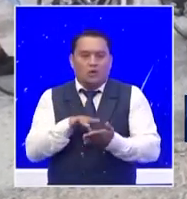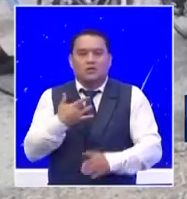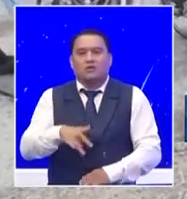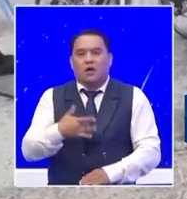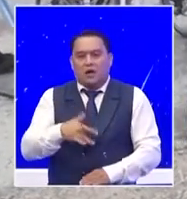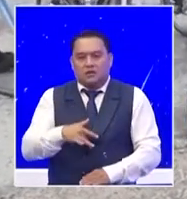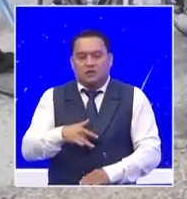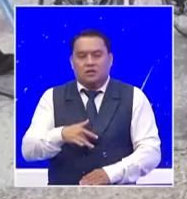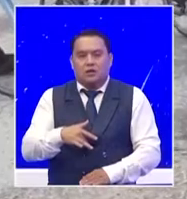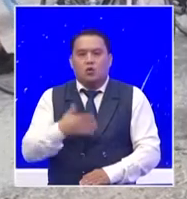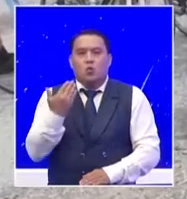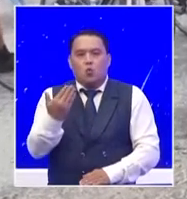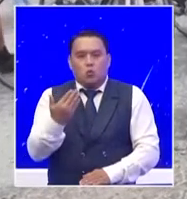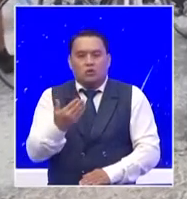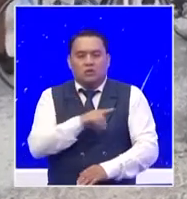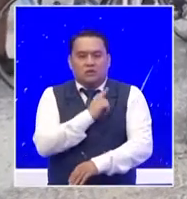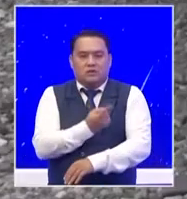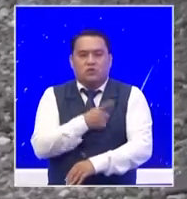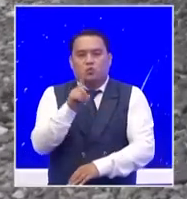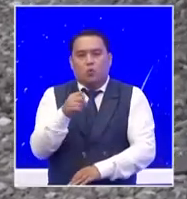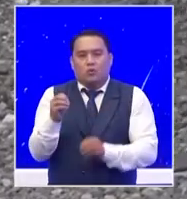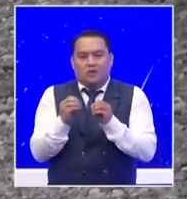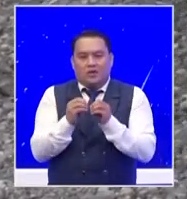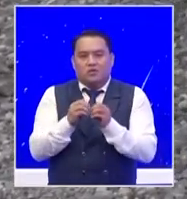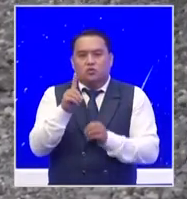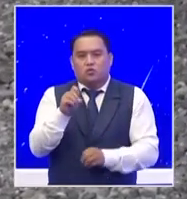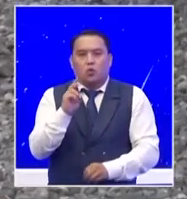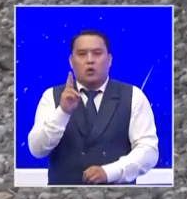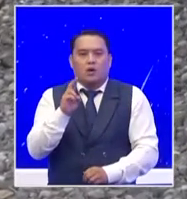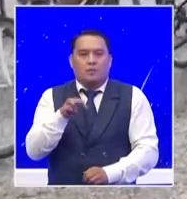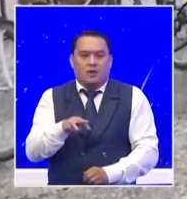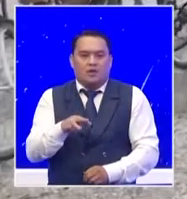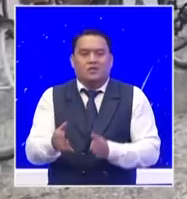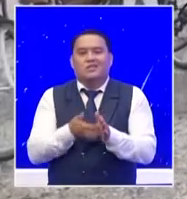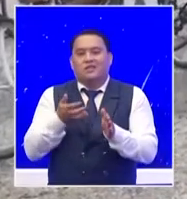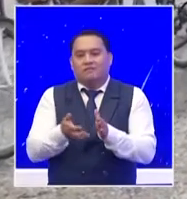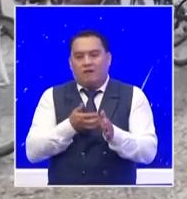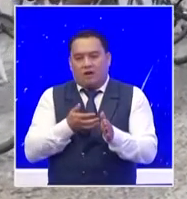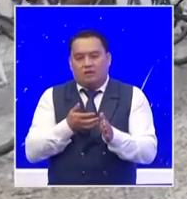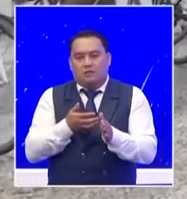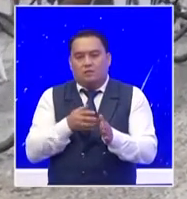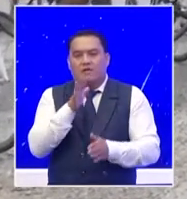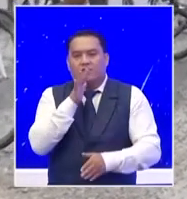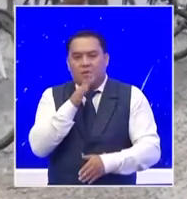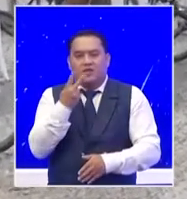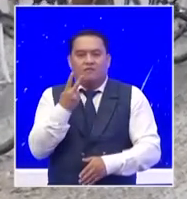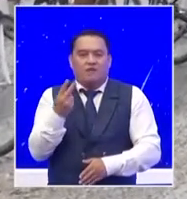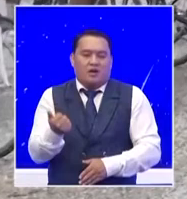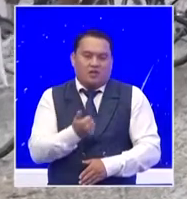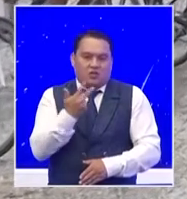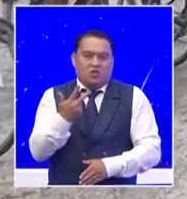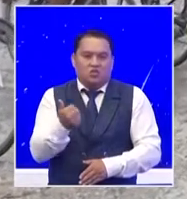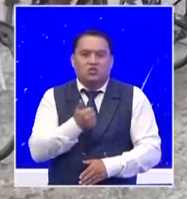юноши, у них максимальная нагрузка 110-100 километров. Им хватает достаточно. Это по времени 2,5-3